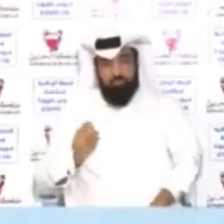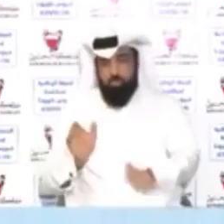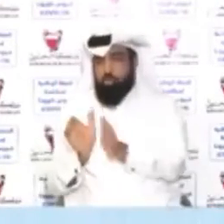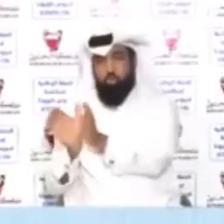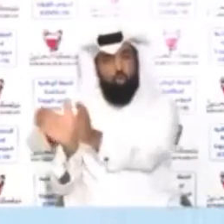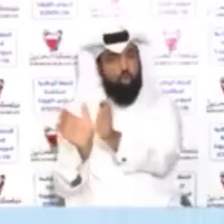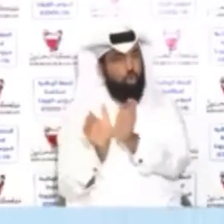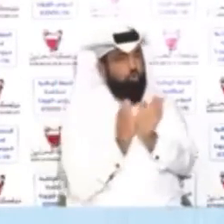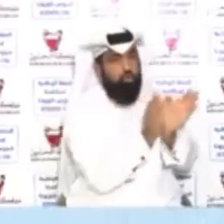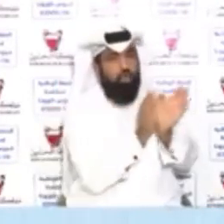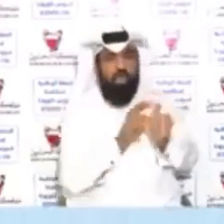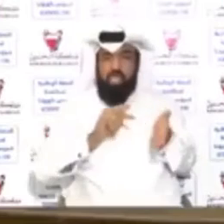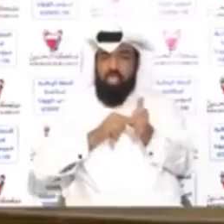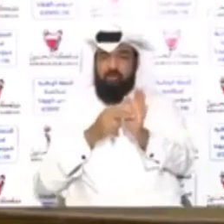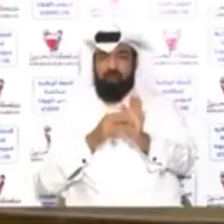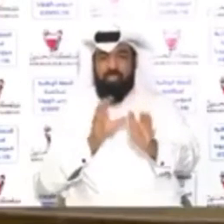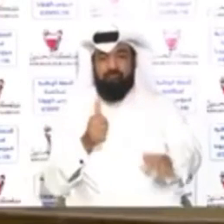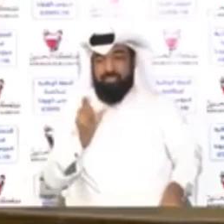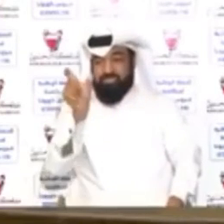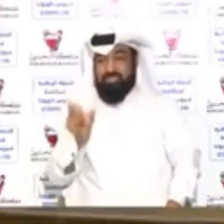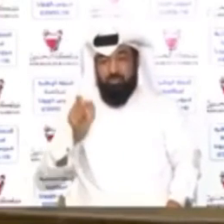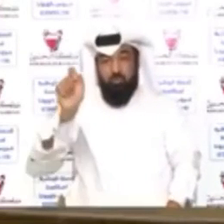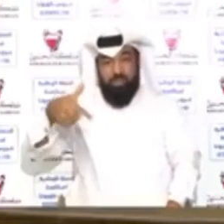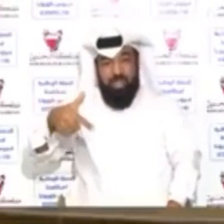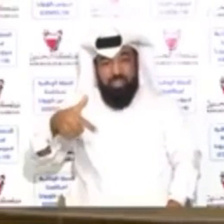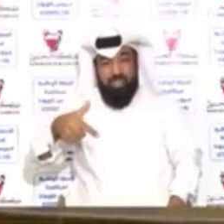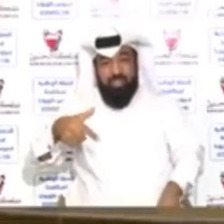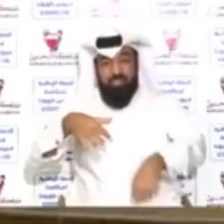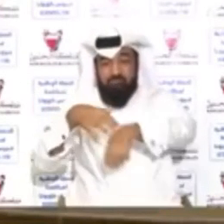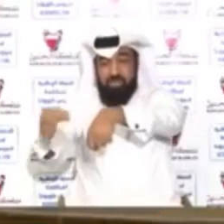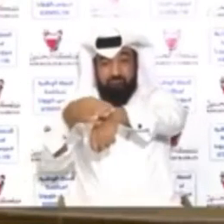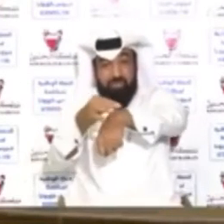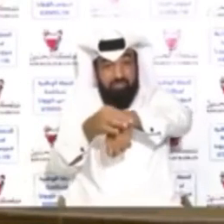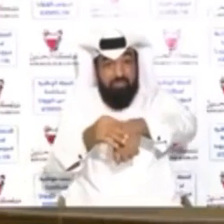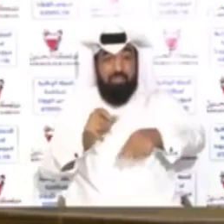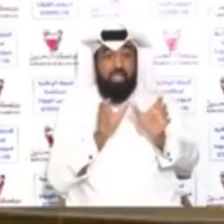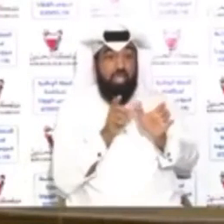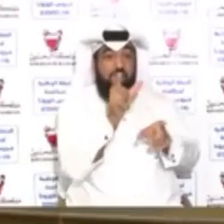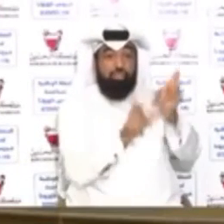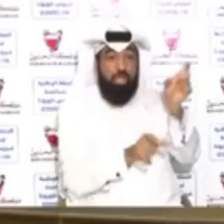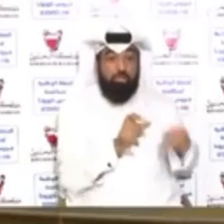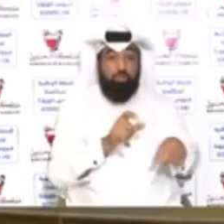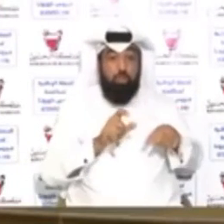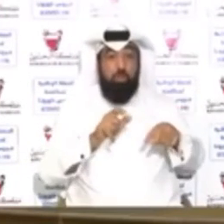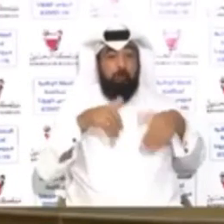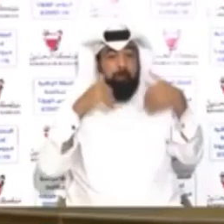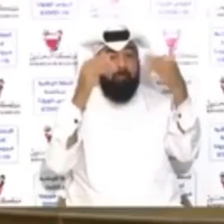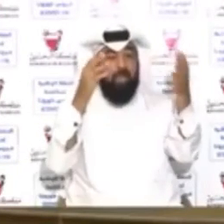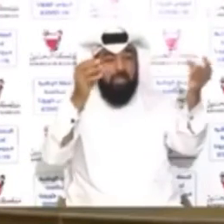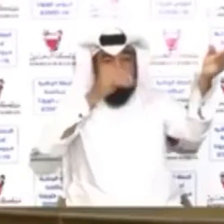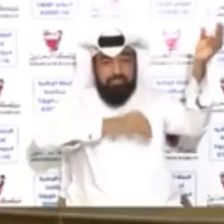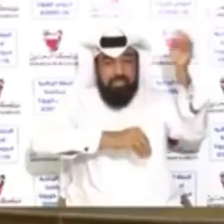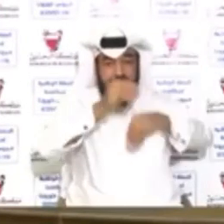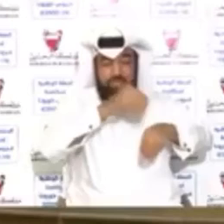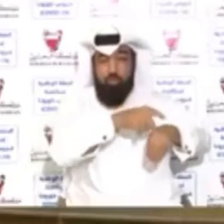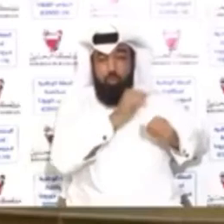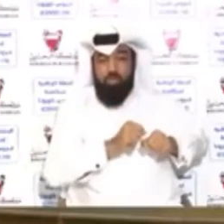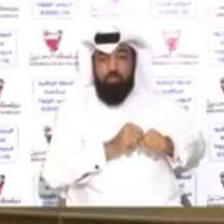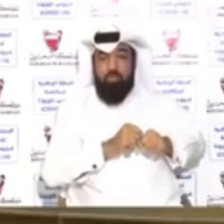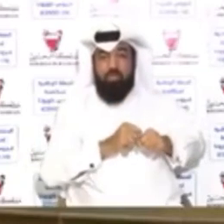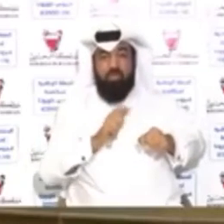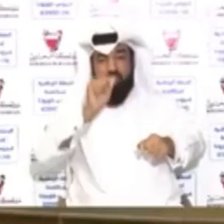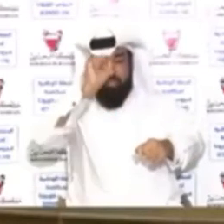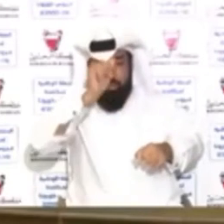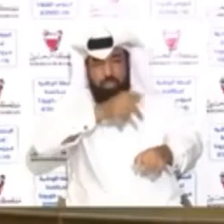في التوزيع المتبع للإعلان عن الحصيلة اليومية للحالات القائمة، لا سيما أن من بين المخالطين هناك أيضا